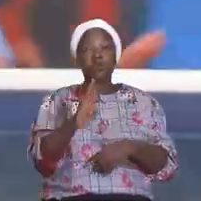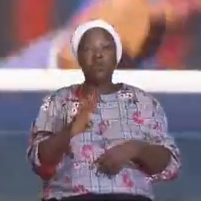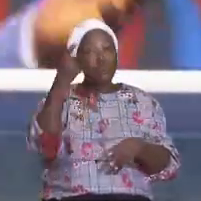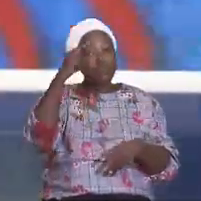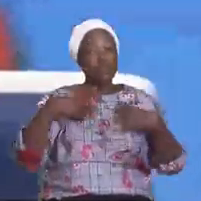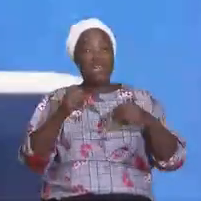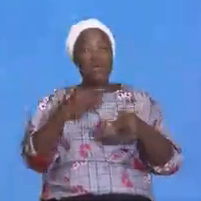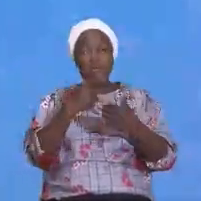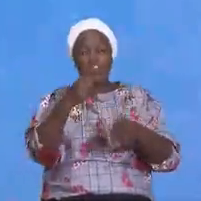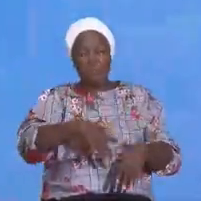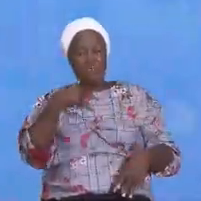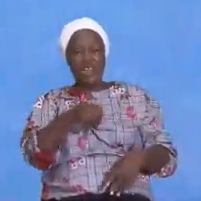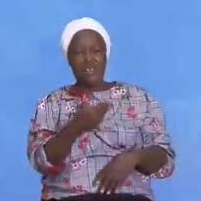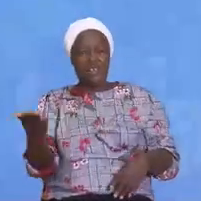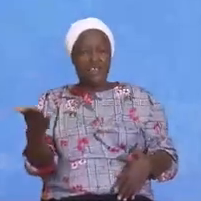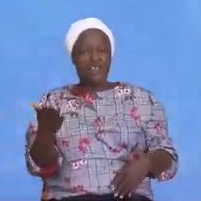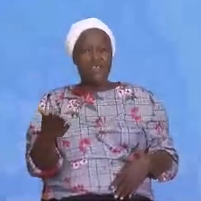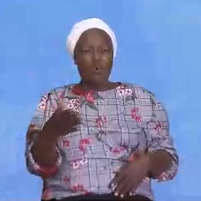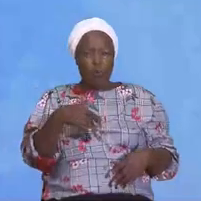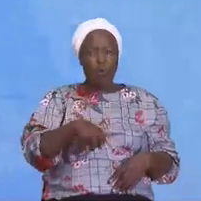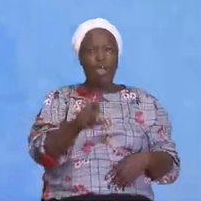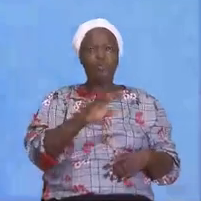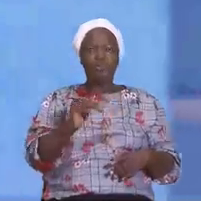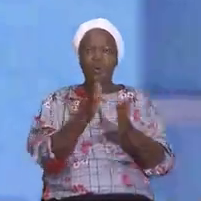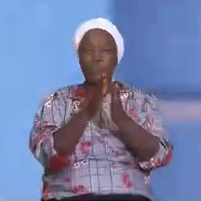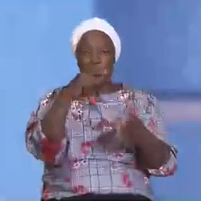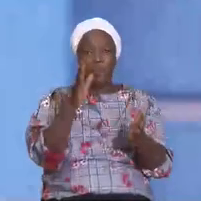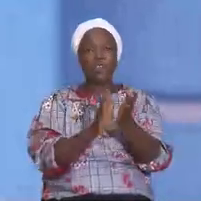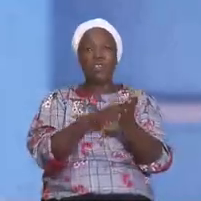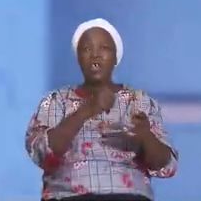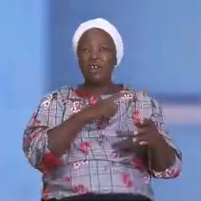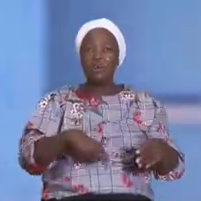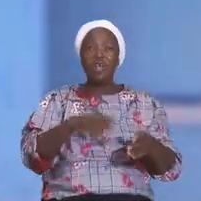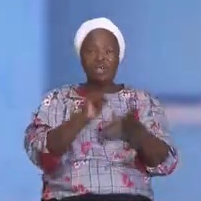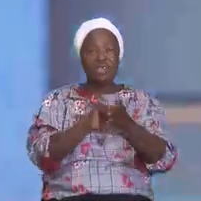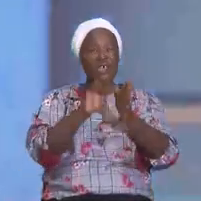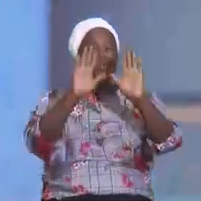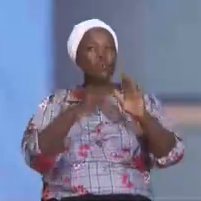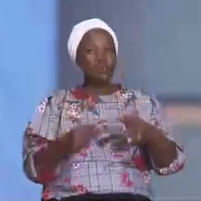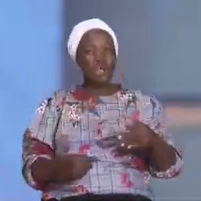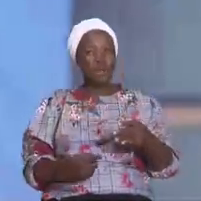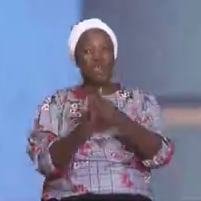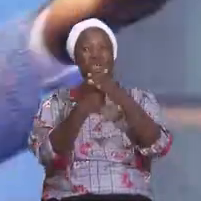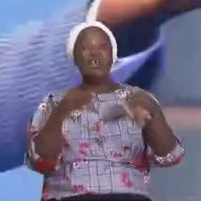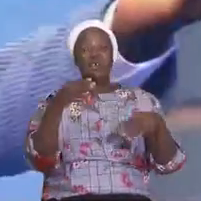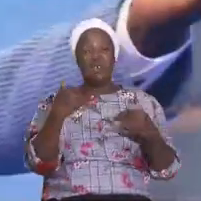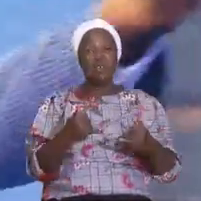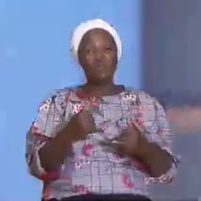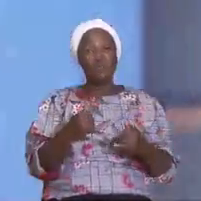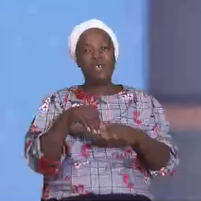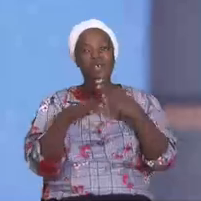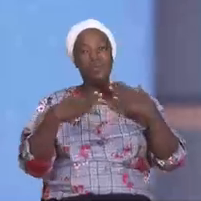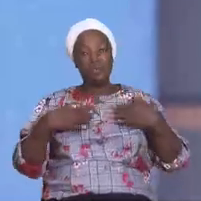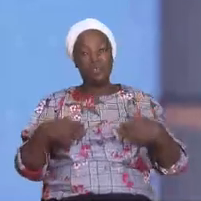soir, comme tu donnes gloire à Dieu pour ta guérison, sans rien sentir même, pendant que tu loues le